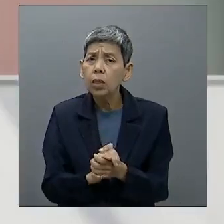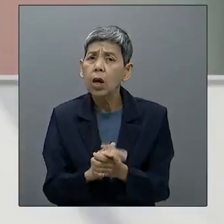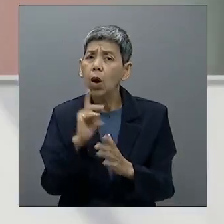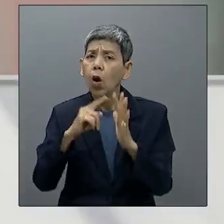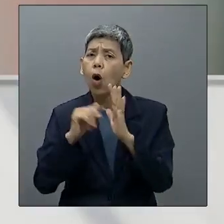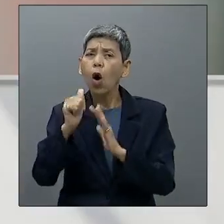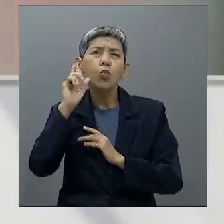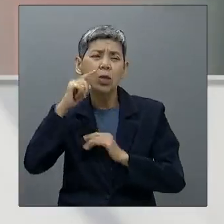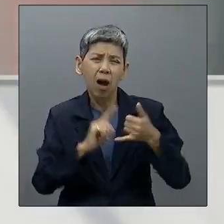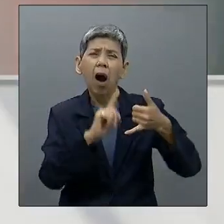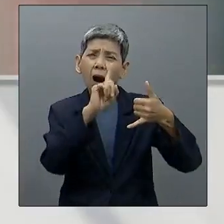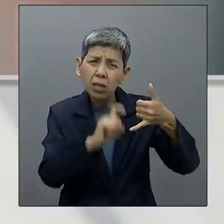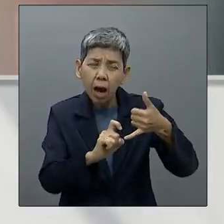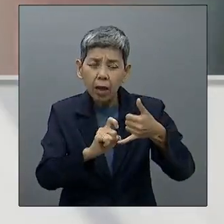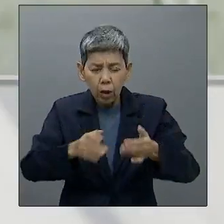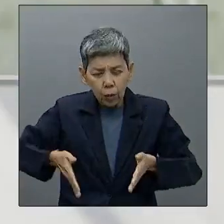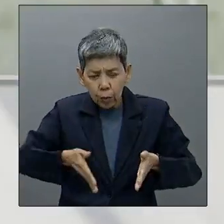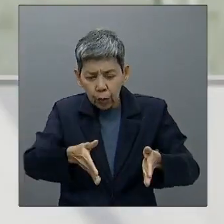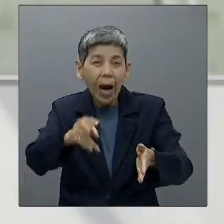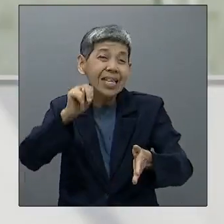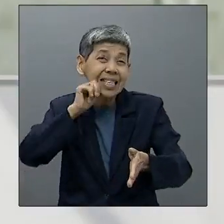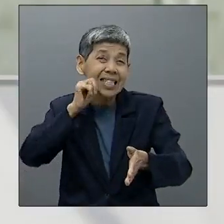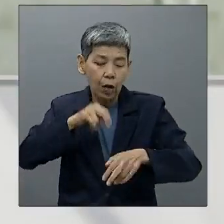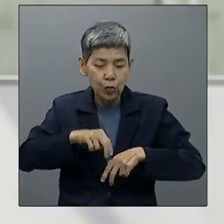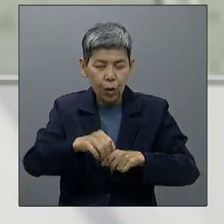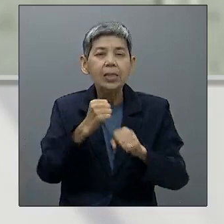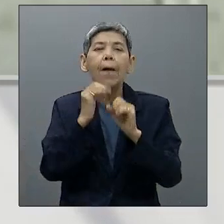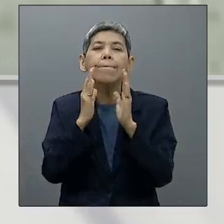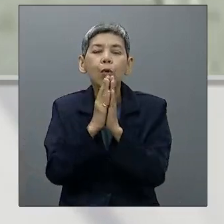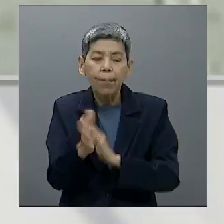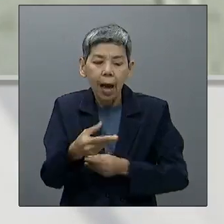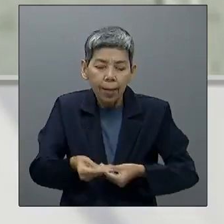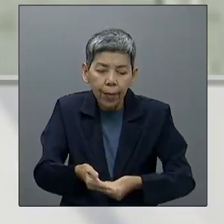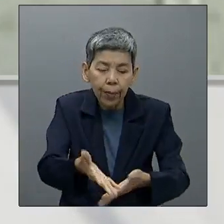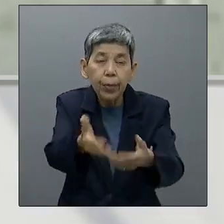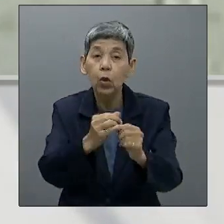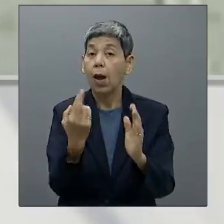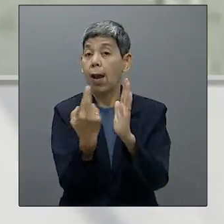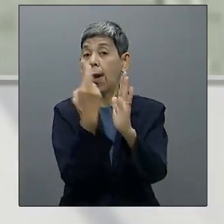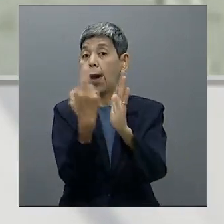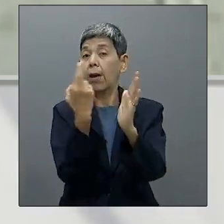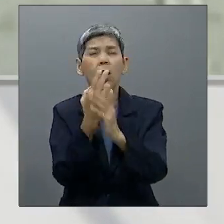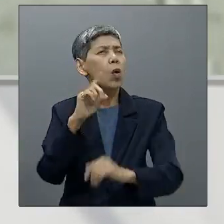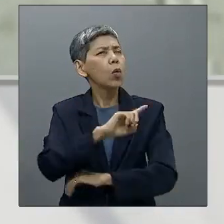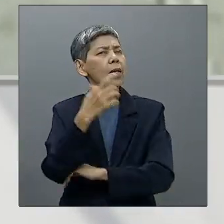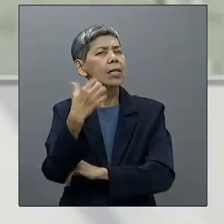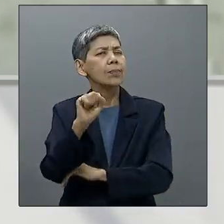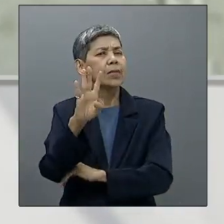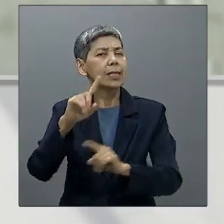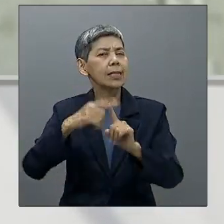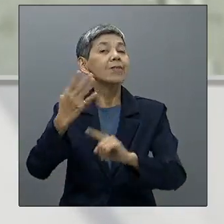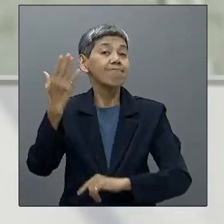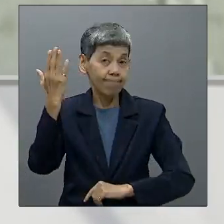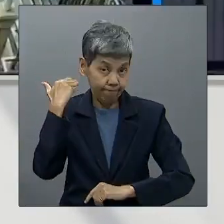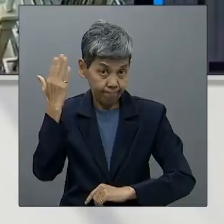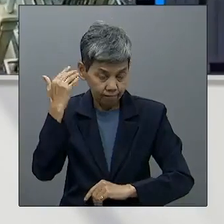หญิงสาวที่เสียชีวิตอยู่ริมท่าน้ำที่เธอต้องการจะไปทำบุญปล่อยปลาที่จังหวัดราชบุรีเมื่อวันที่ 14เมษายนที่ผ่านมา